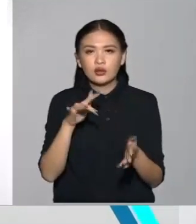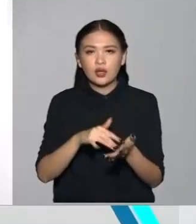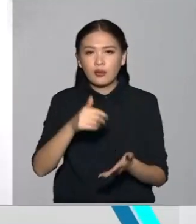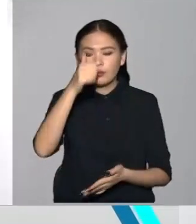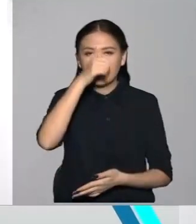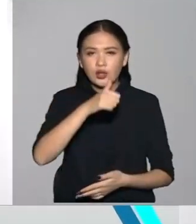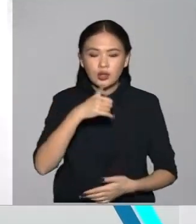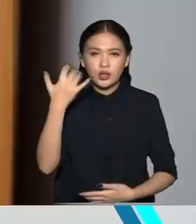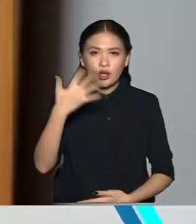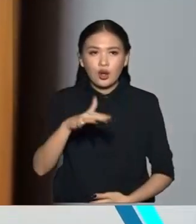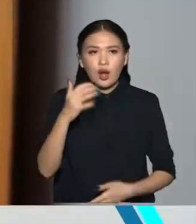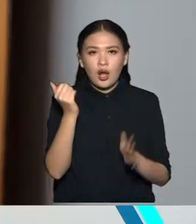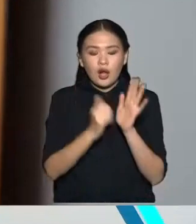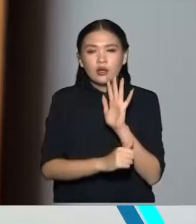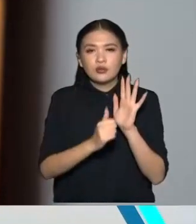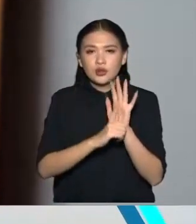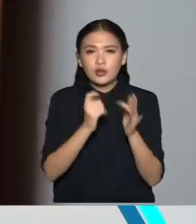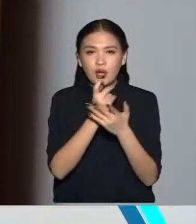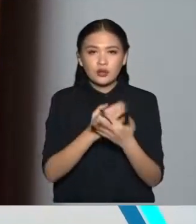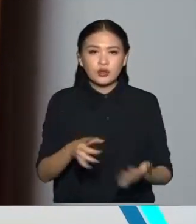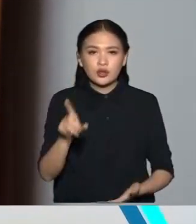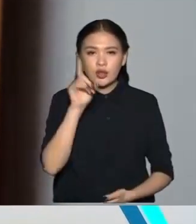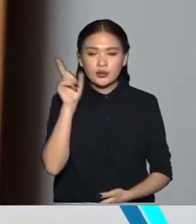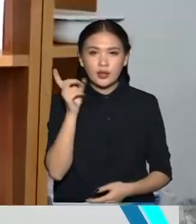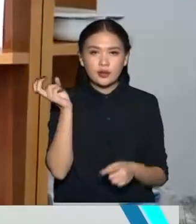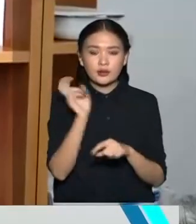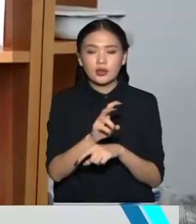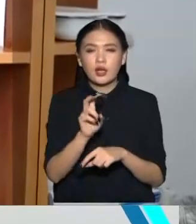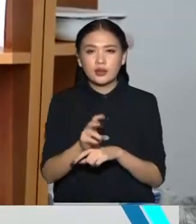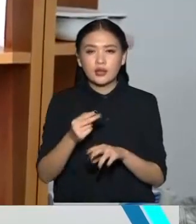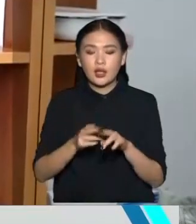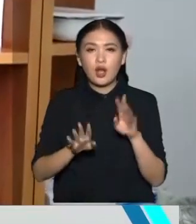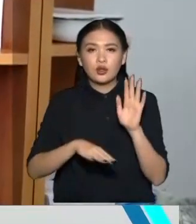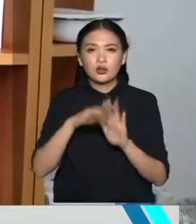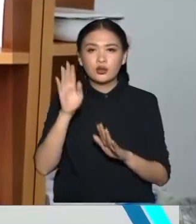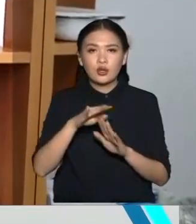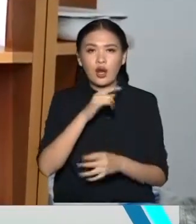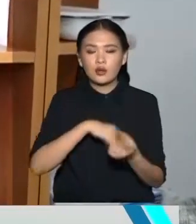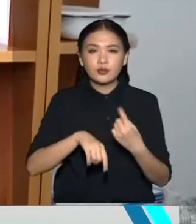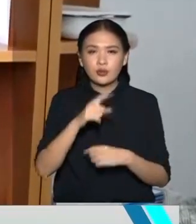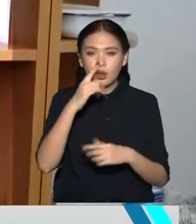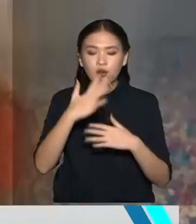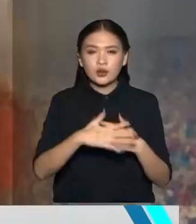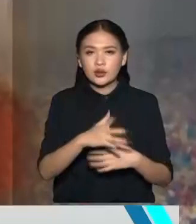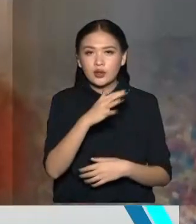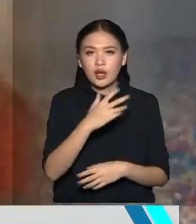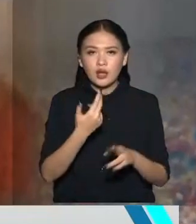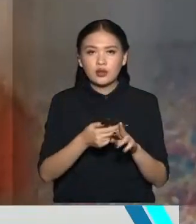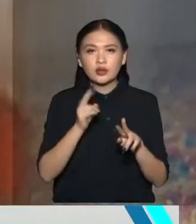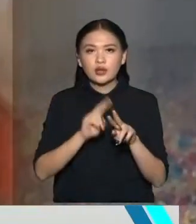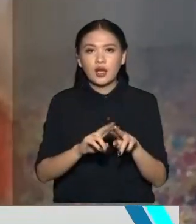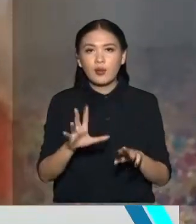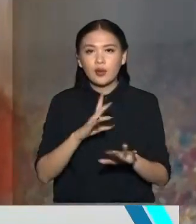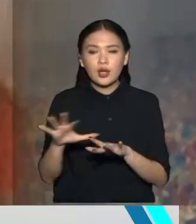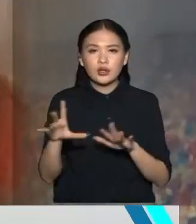сайын шамамен 50-60 шақты әртүрлі жастағы бала келеді. Сұраныста артқан кәсіпкер алдағы уақытта қосымша құрылғы алып,